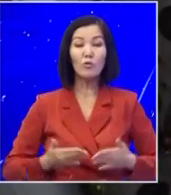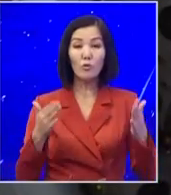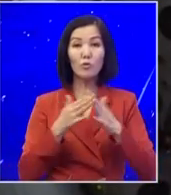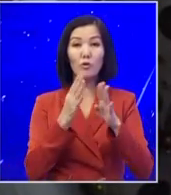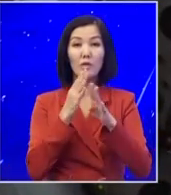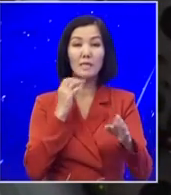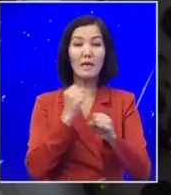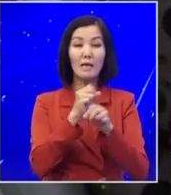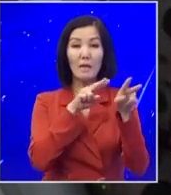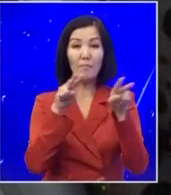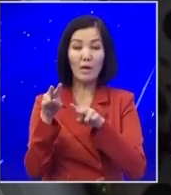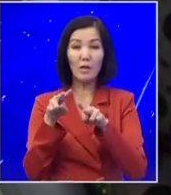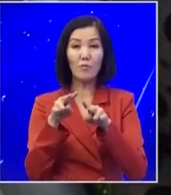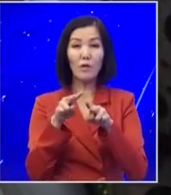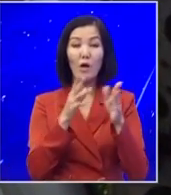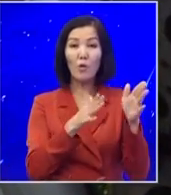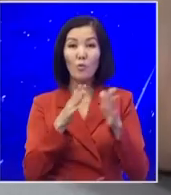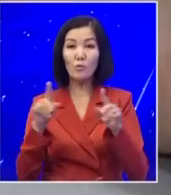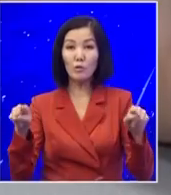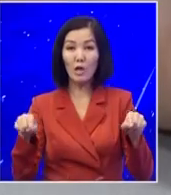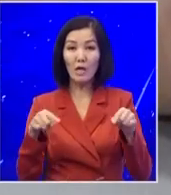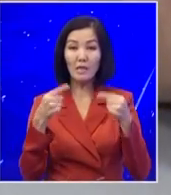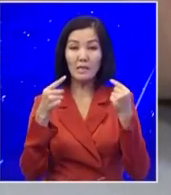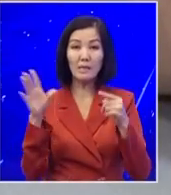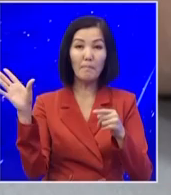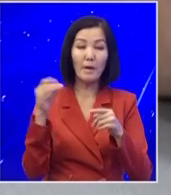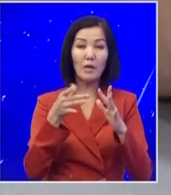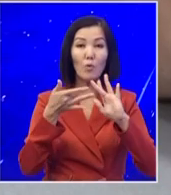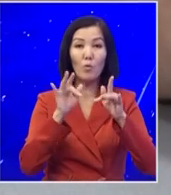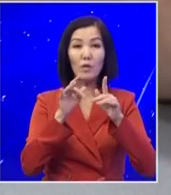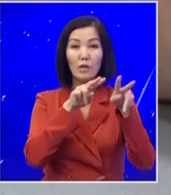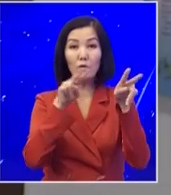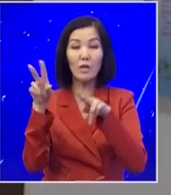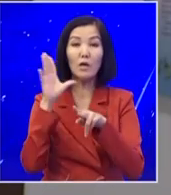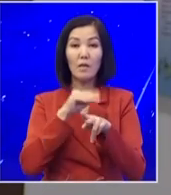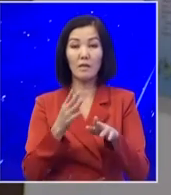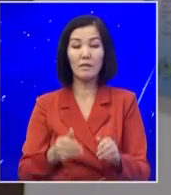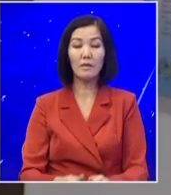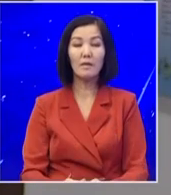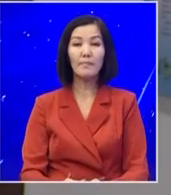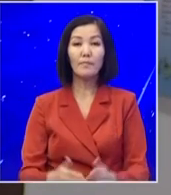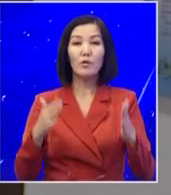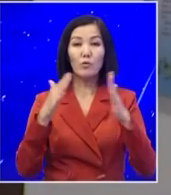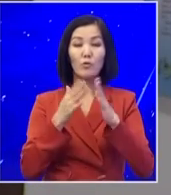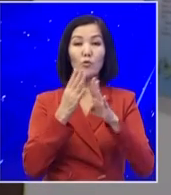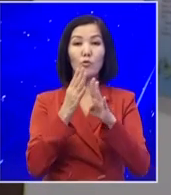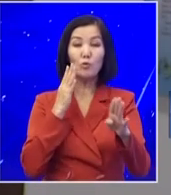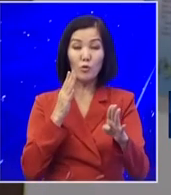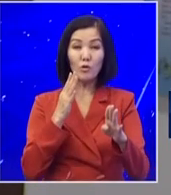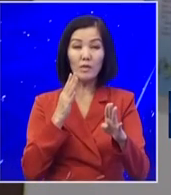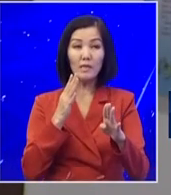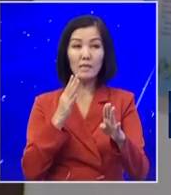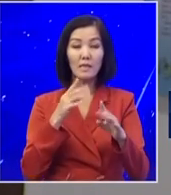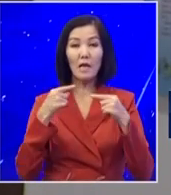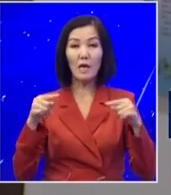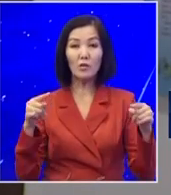қатаң бақылауда. Оның қозғалысы мен заңдылығын кез келген тұрғын онлайн үрдісте қадағалай алады. Тұрғын үй кезегінде